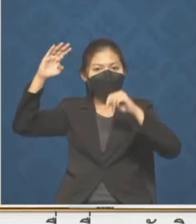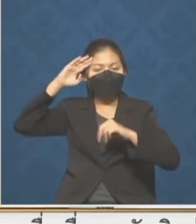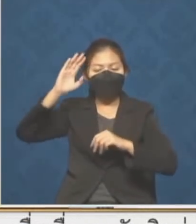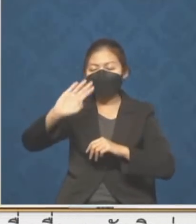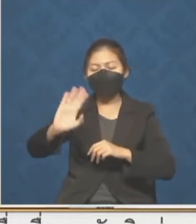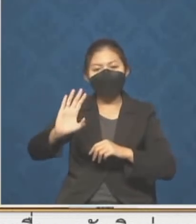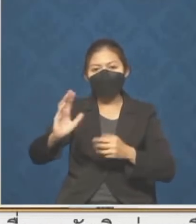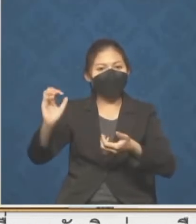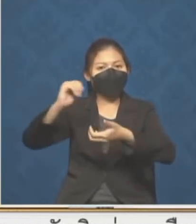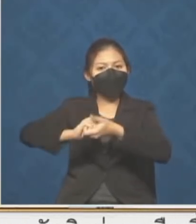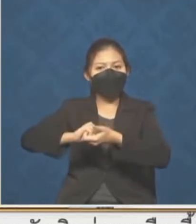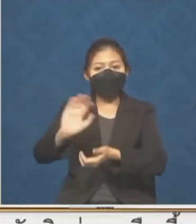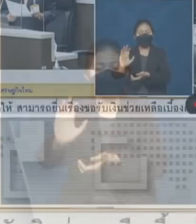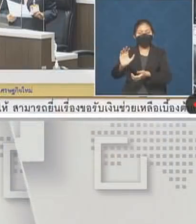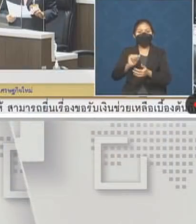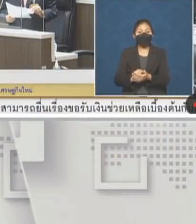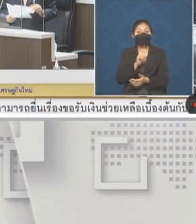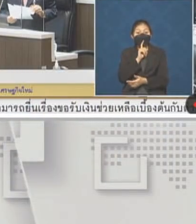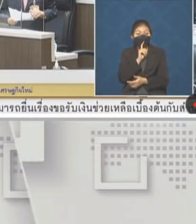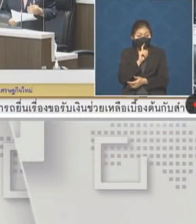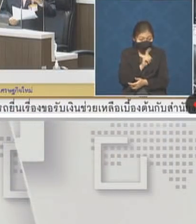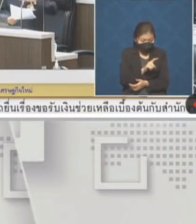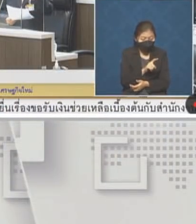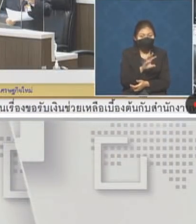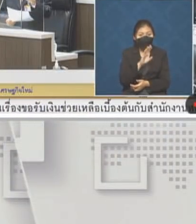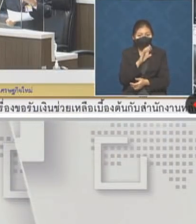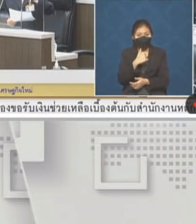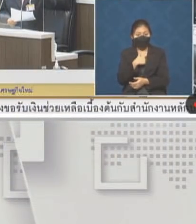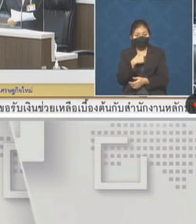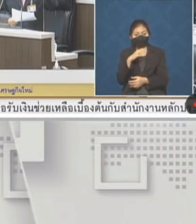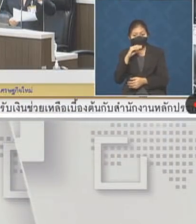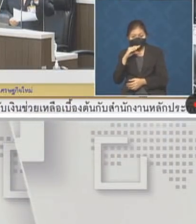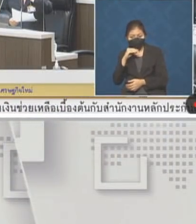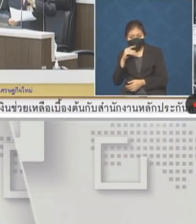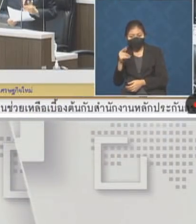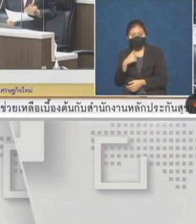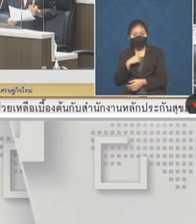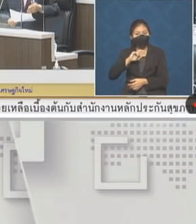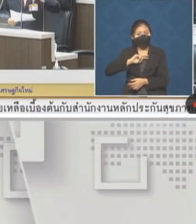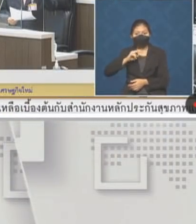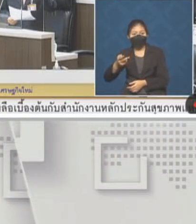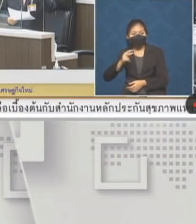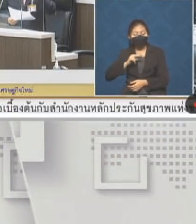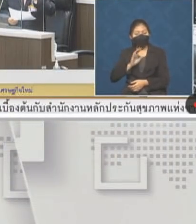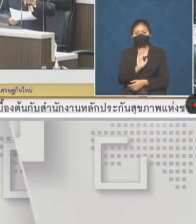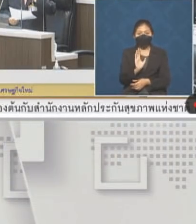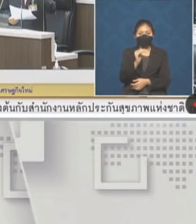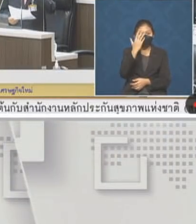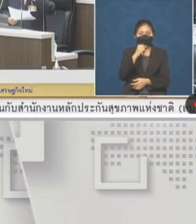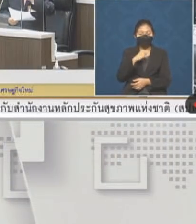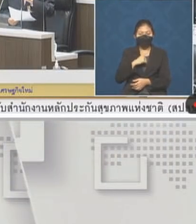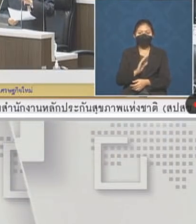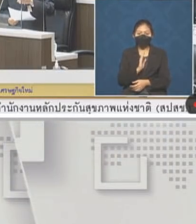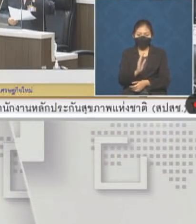คุณอาจจะซื่อไปหน่อย เป็นนักธุรกิจพี่น้องอยากตั้งพรรค ทำเรื่องเกี่ยวกับ ธุรกิจ ธุรกิจ ทั้งธุรกิ